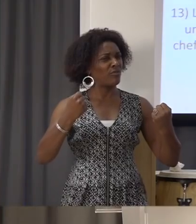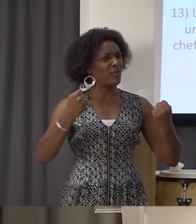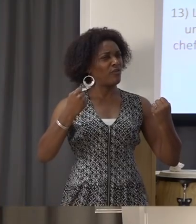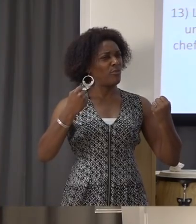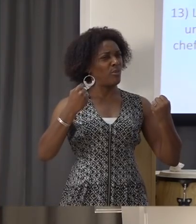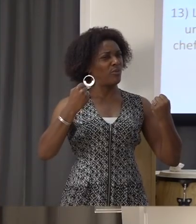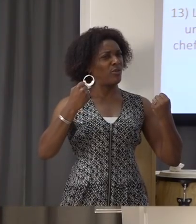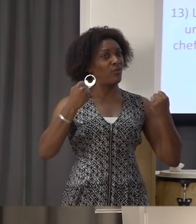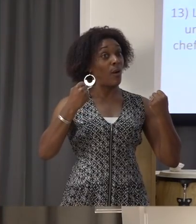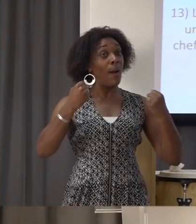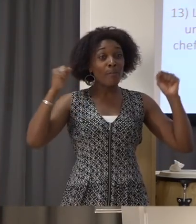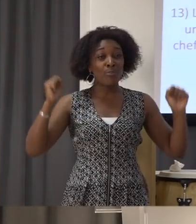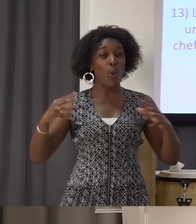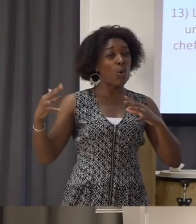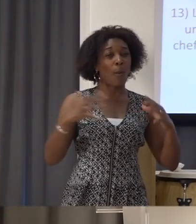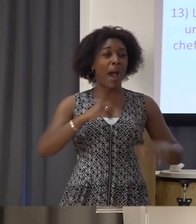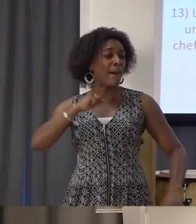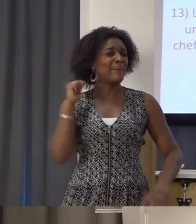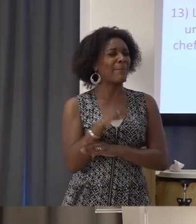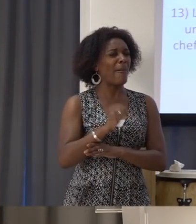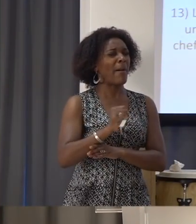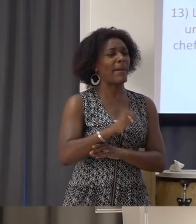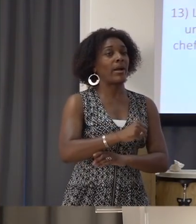et de gagner des batailles.